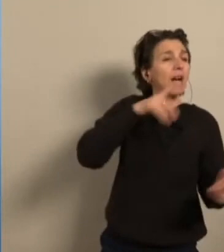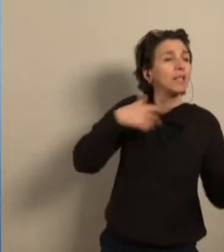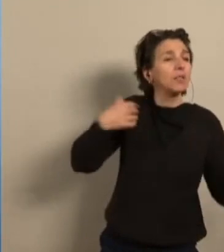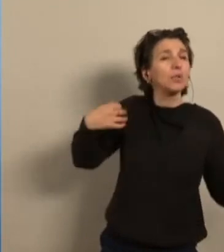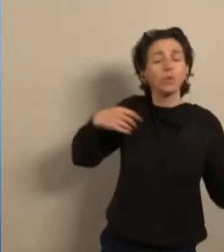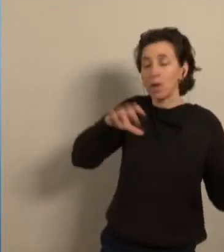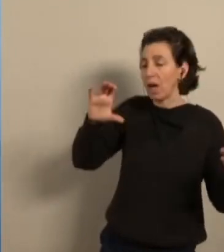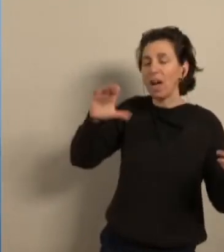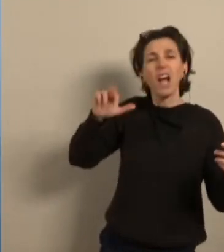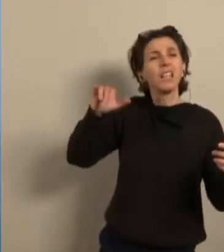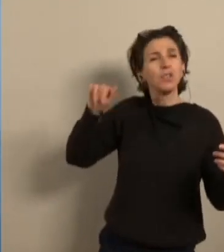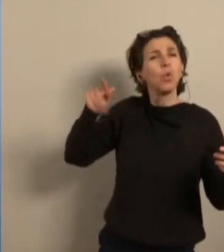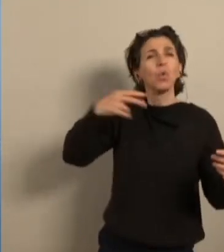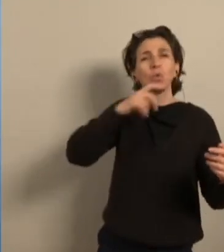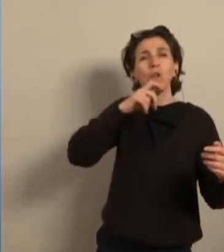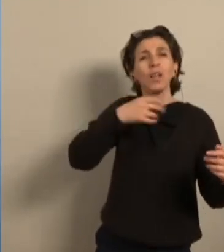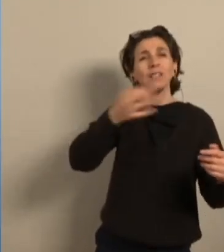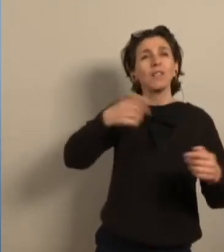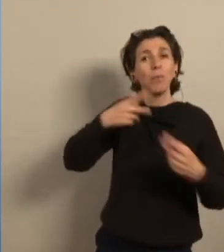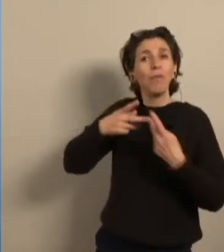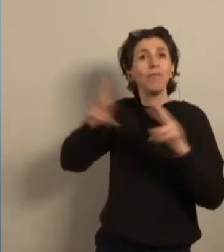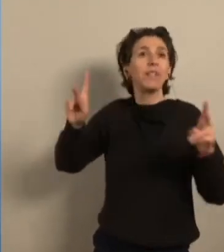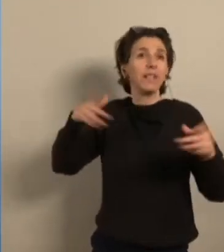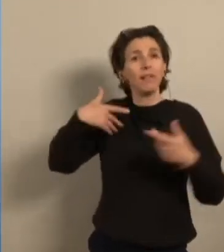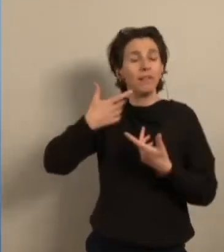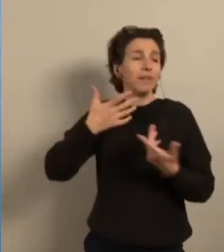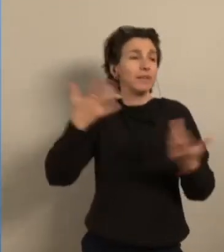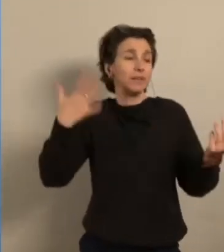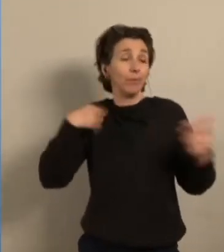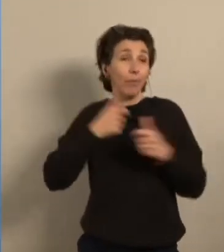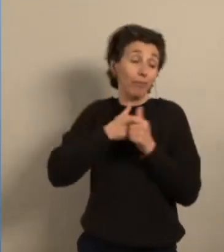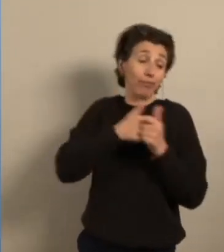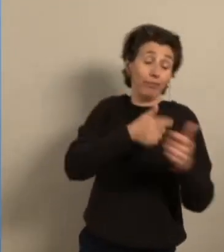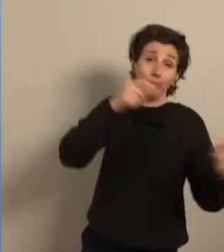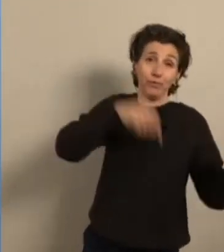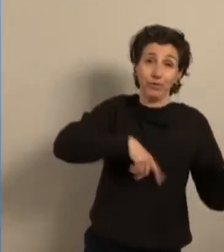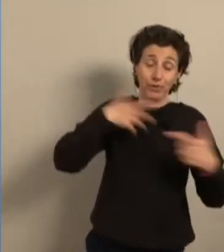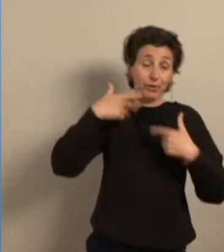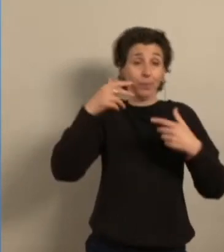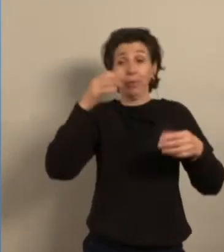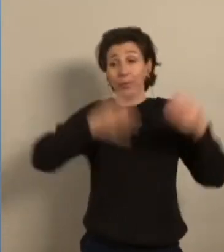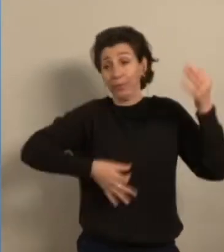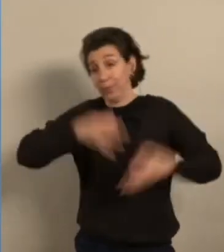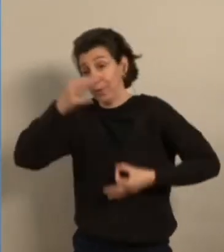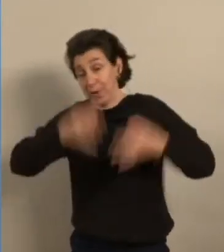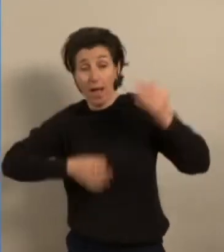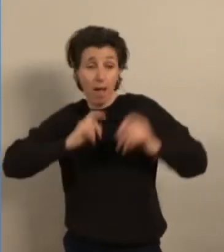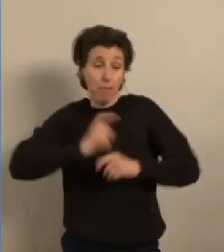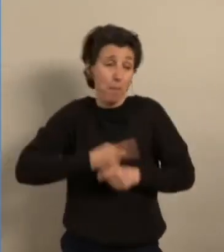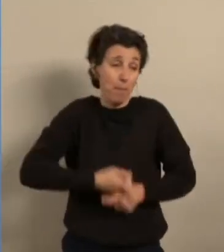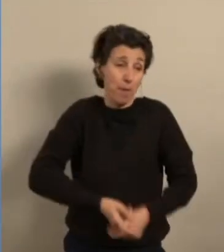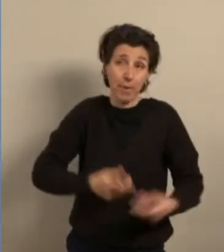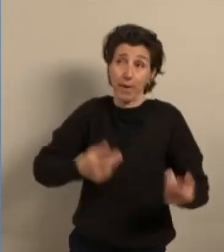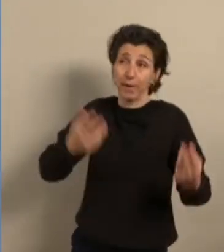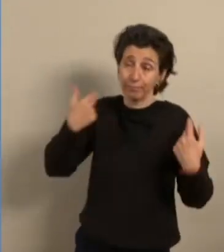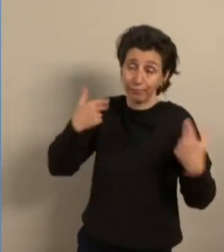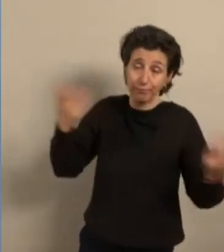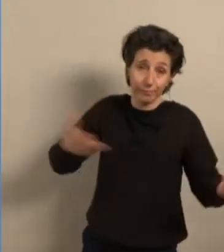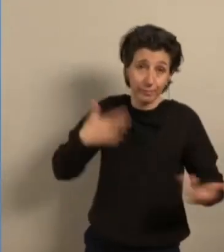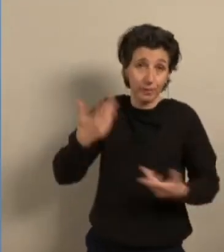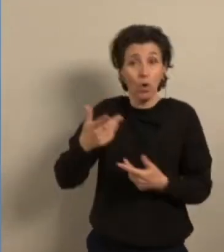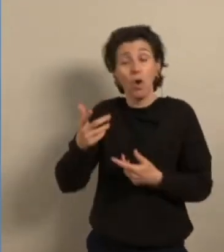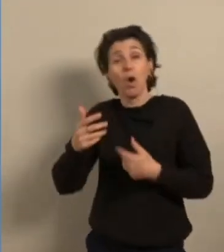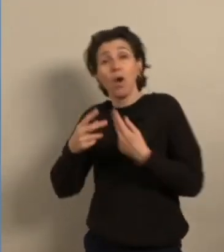embarquée du fait de vos légèretés dans vos décisions et tous les conflits que vous pouvez générer, soit avec les habitants, les commerçants ou même vos